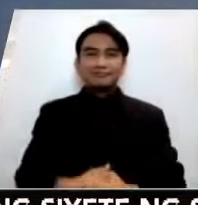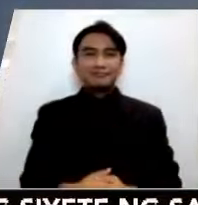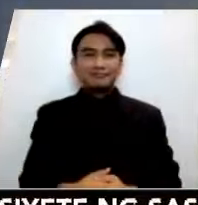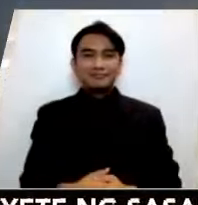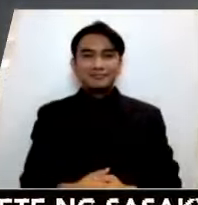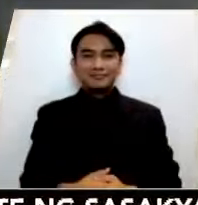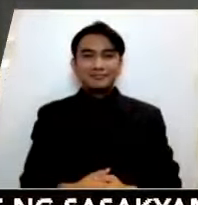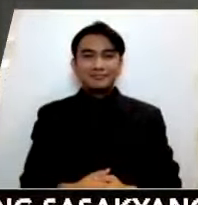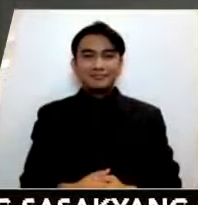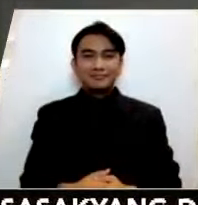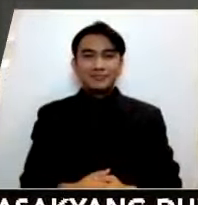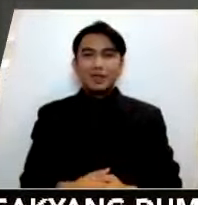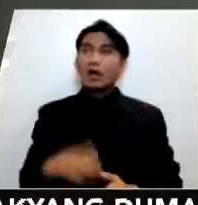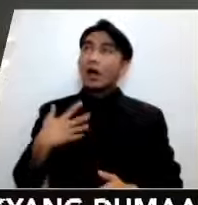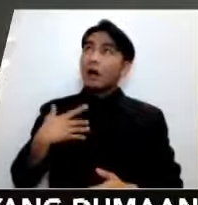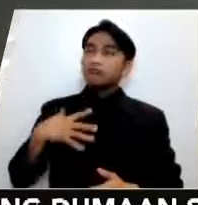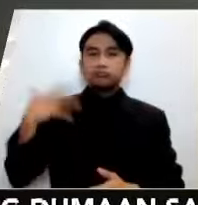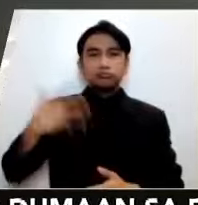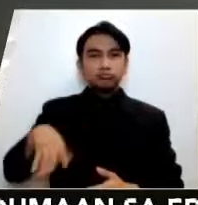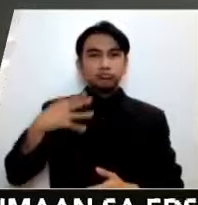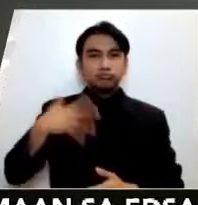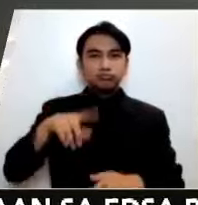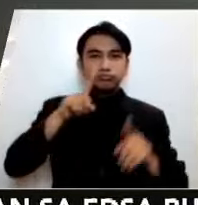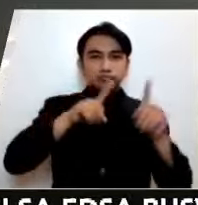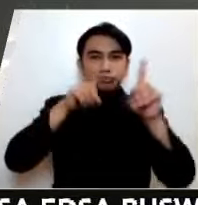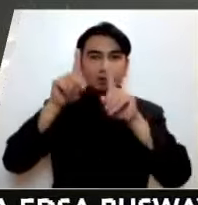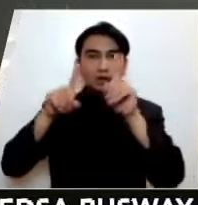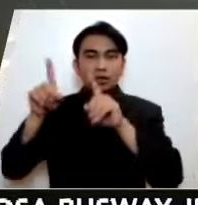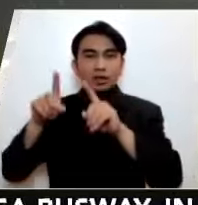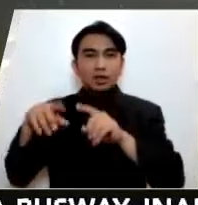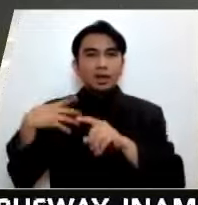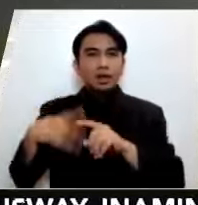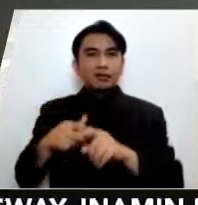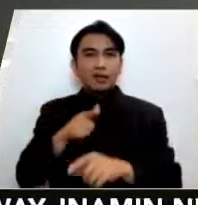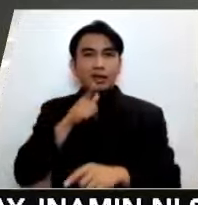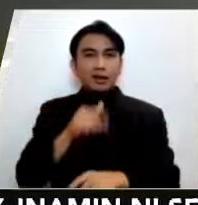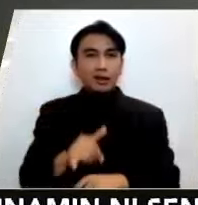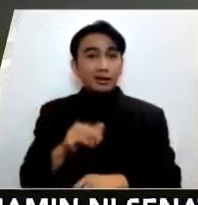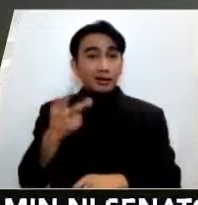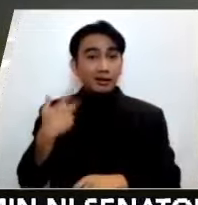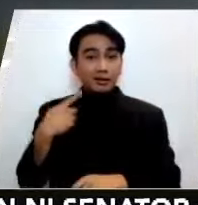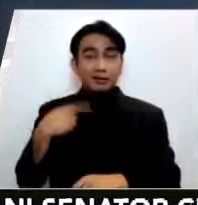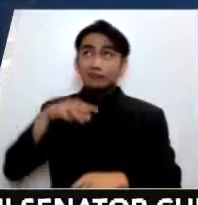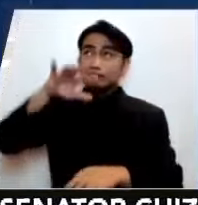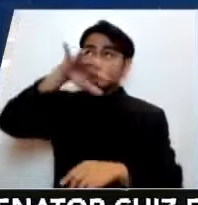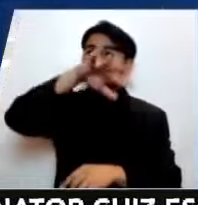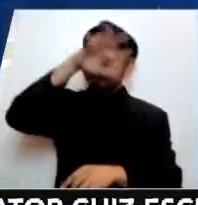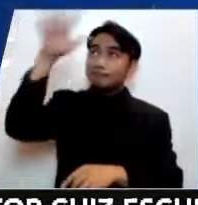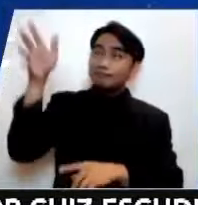Balot ng bituin. Swerte pa kung matsyempohan ang view ng Milky Way Galaxy.